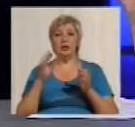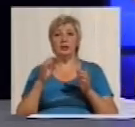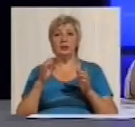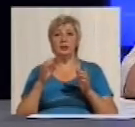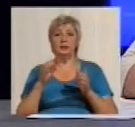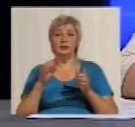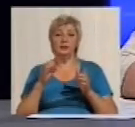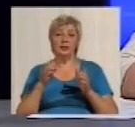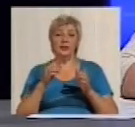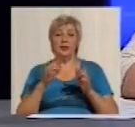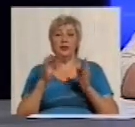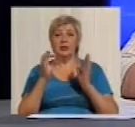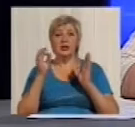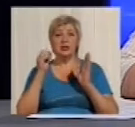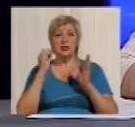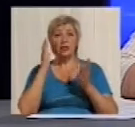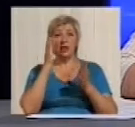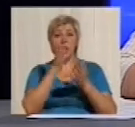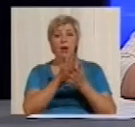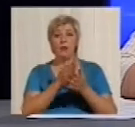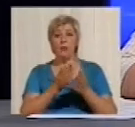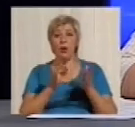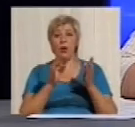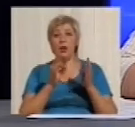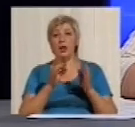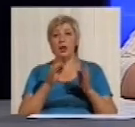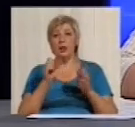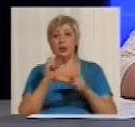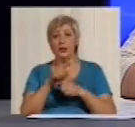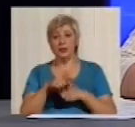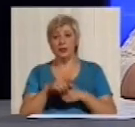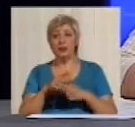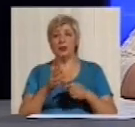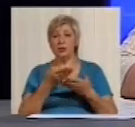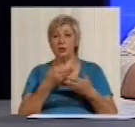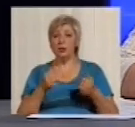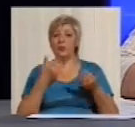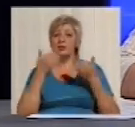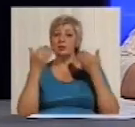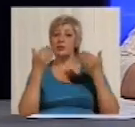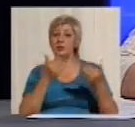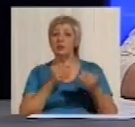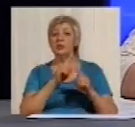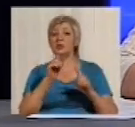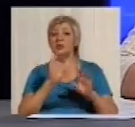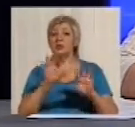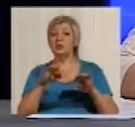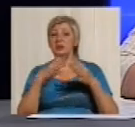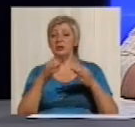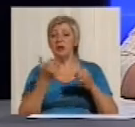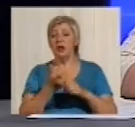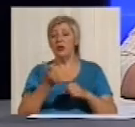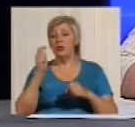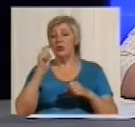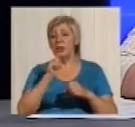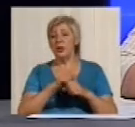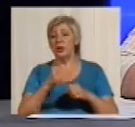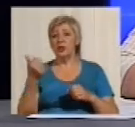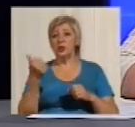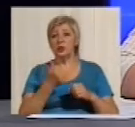Мы побачили это в документе. Мы звернулись за коментарем больше тижня. Ми зверталися за